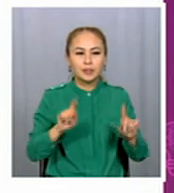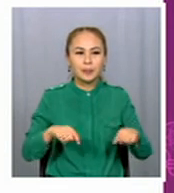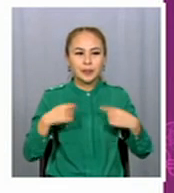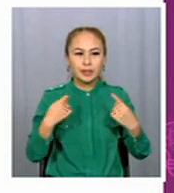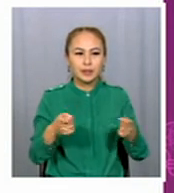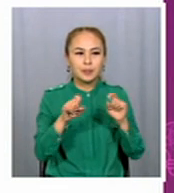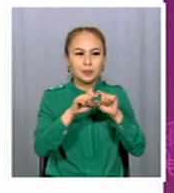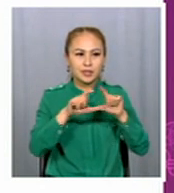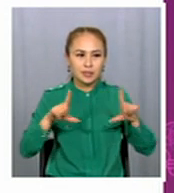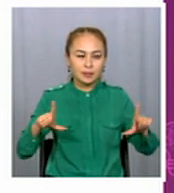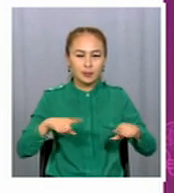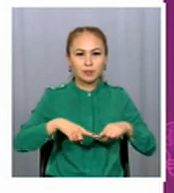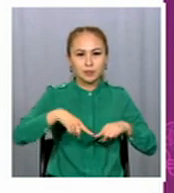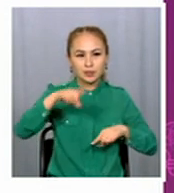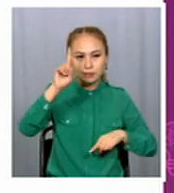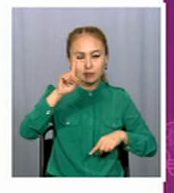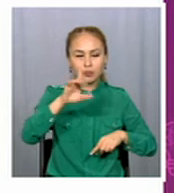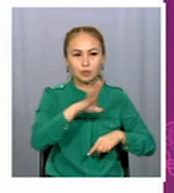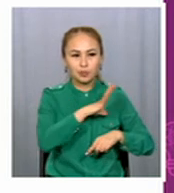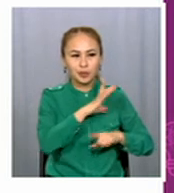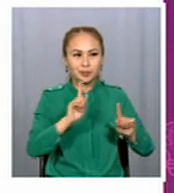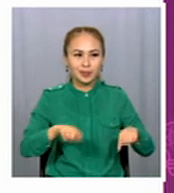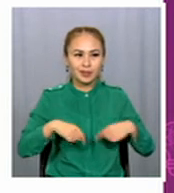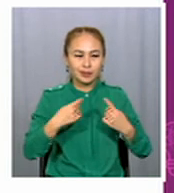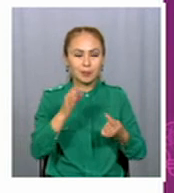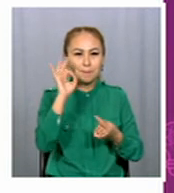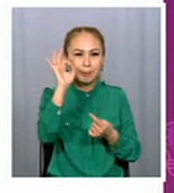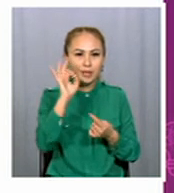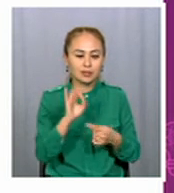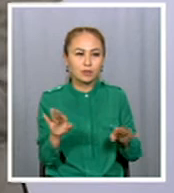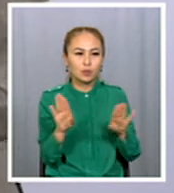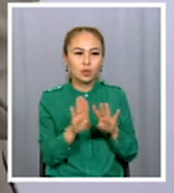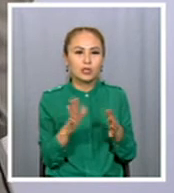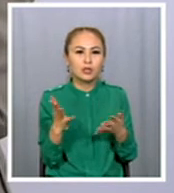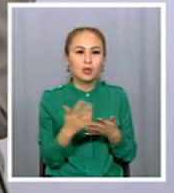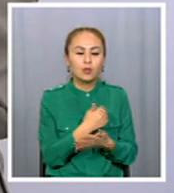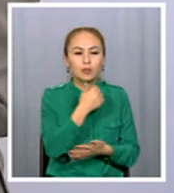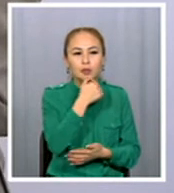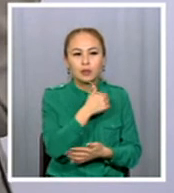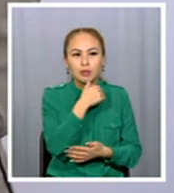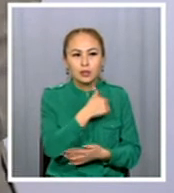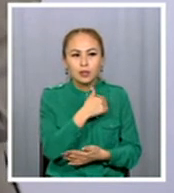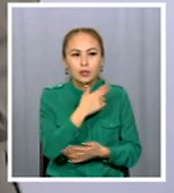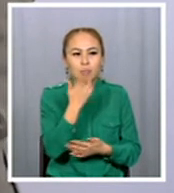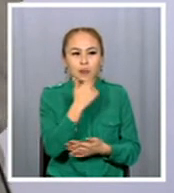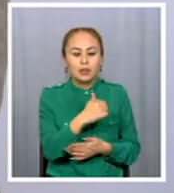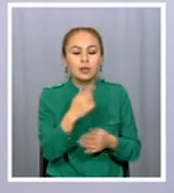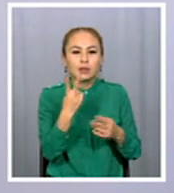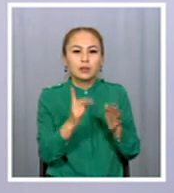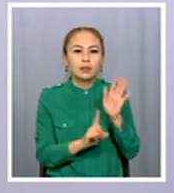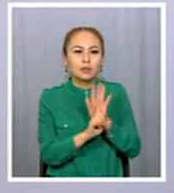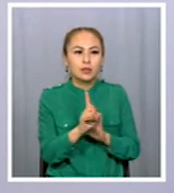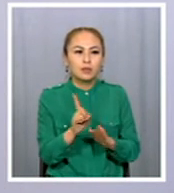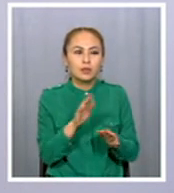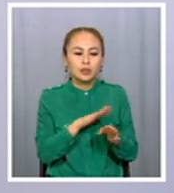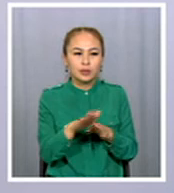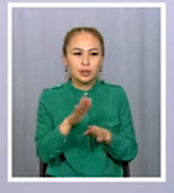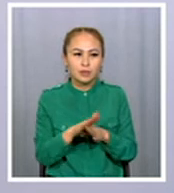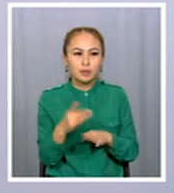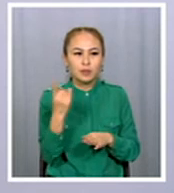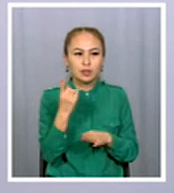мектептің биіктігін осы берілген процент бойынша тауып көрейік. Әрине біз екі қадам орындаймыз. Бірінші